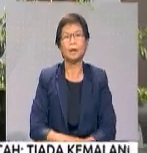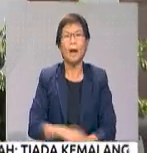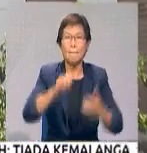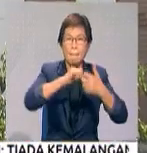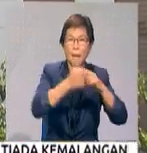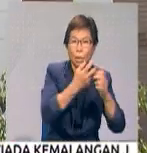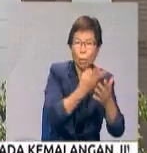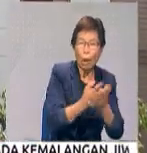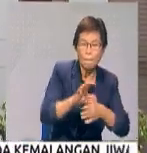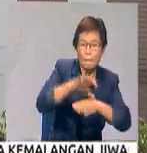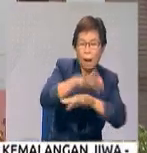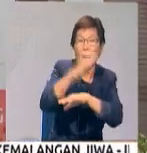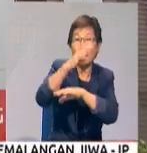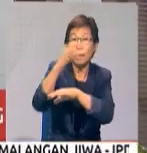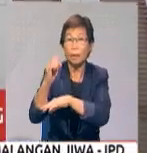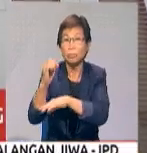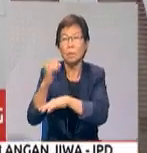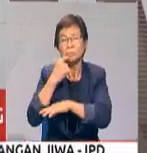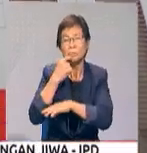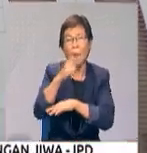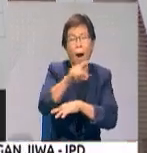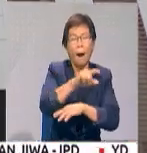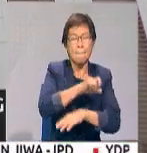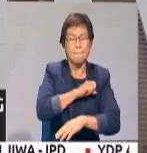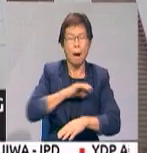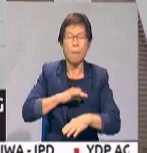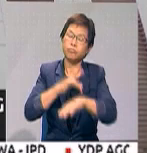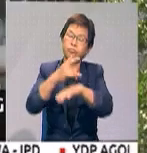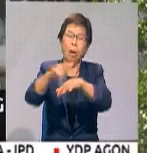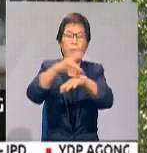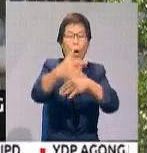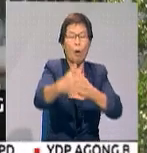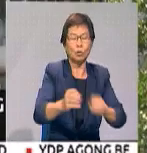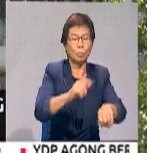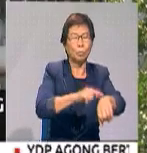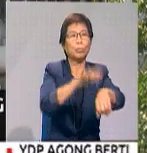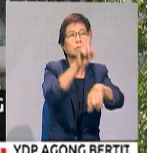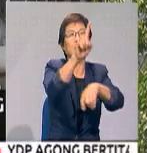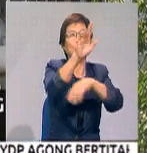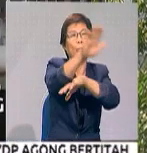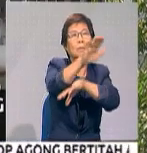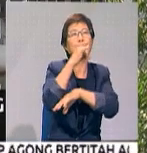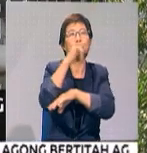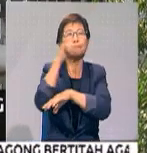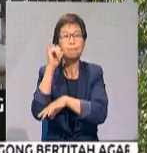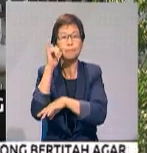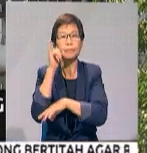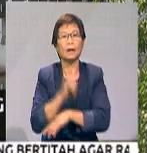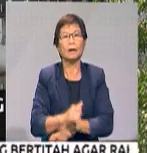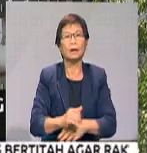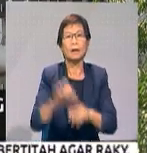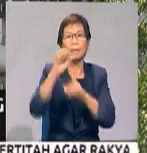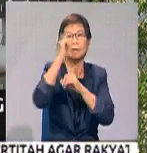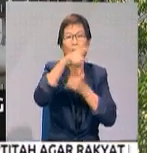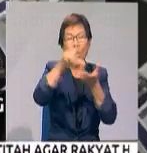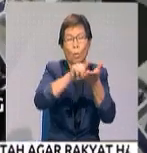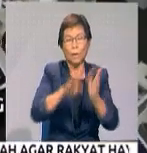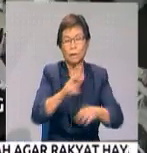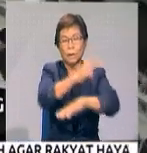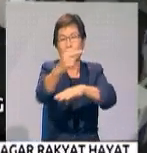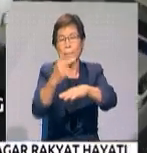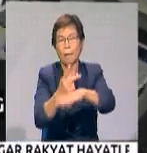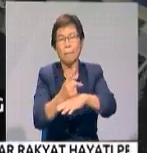Masalah kewangan memaksa syarikat mengarahkan pekerja mengosongkan pejabat pada pukul 1 petang semalam. Kesatuan Wartawan